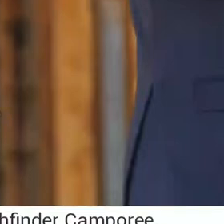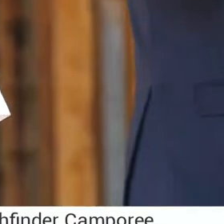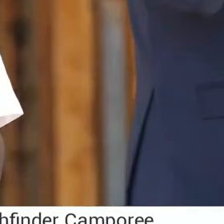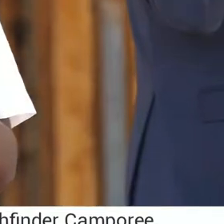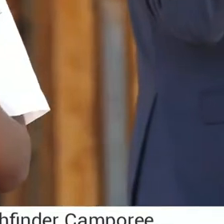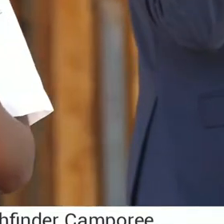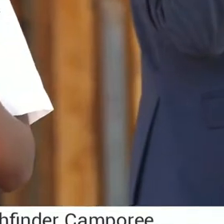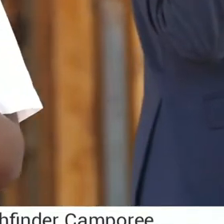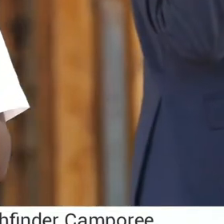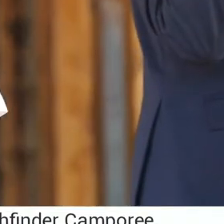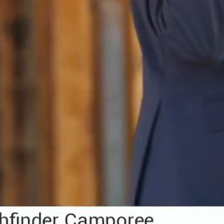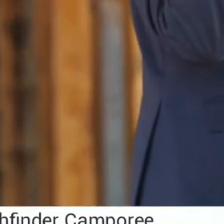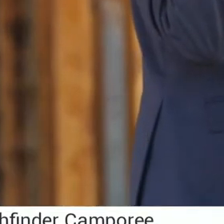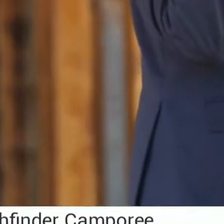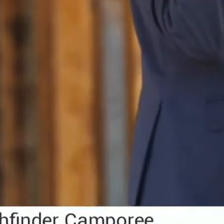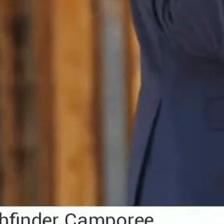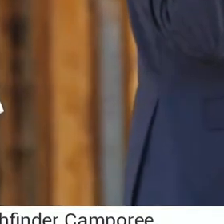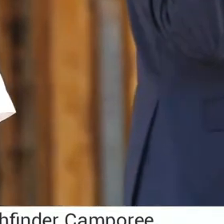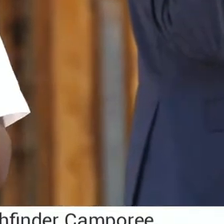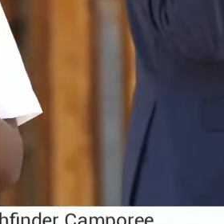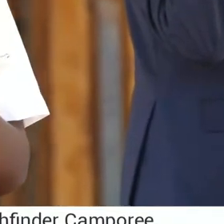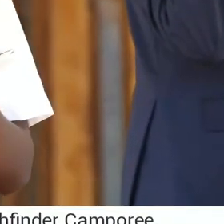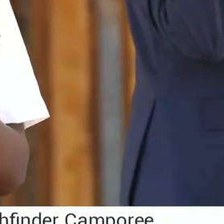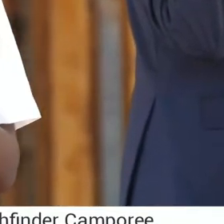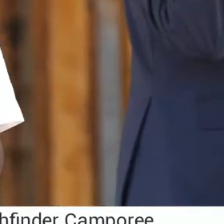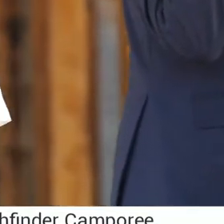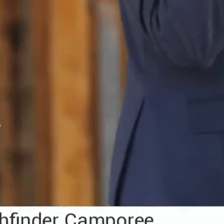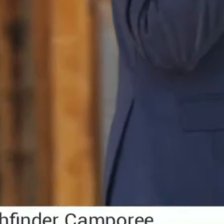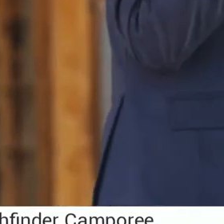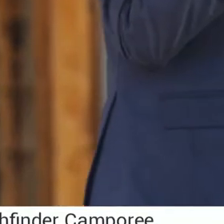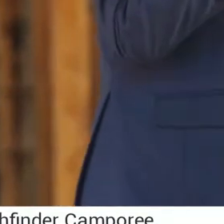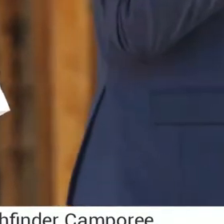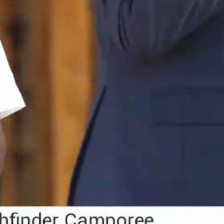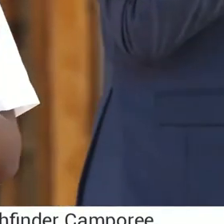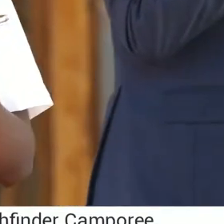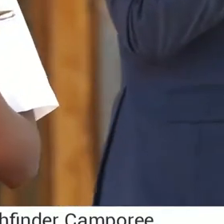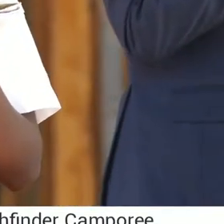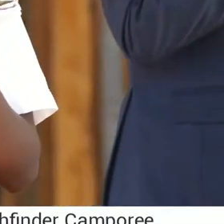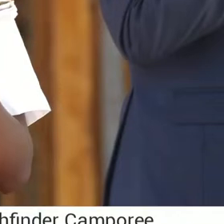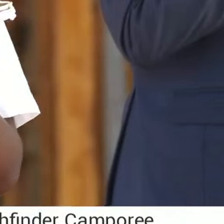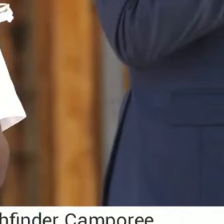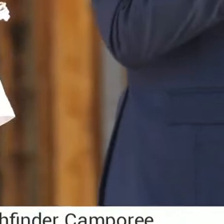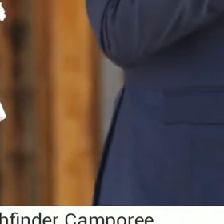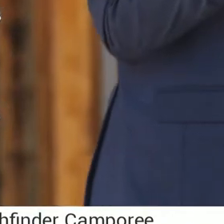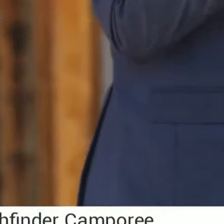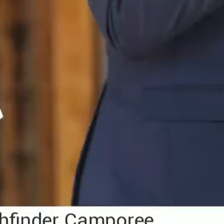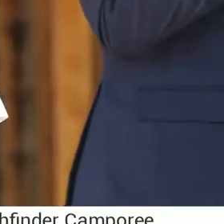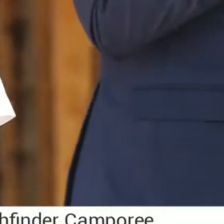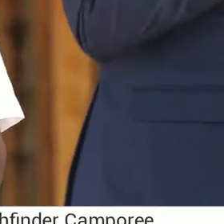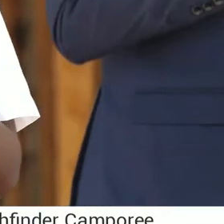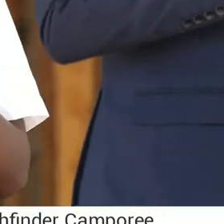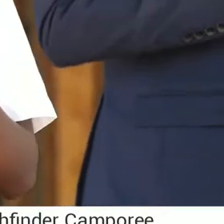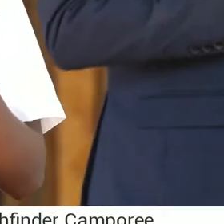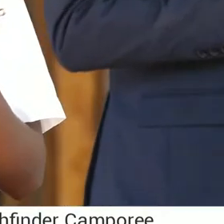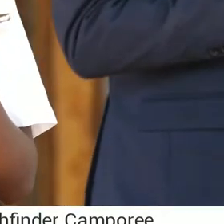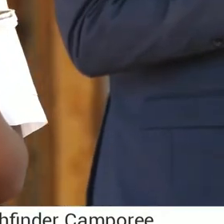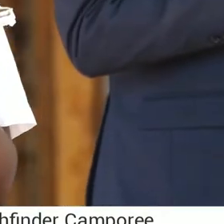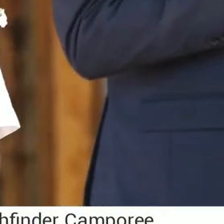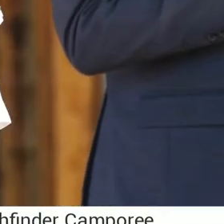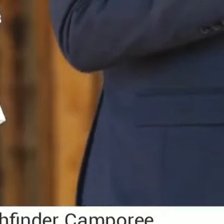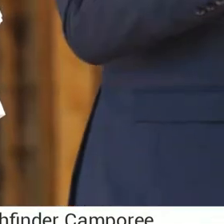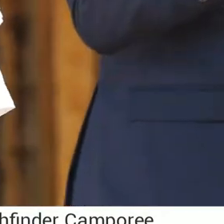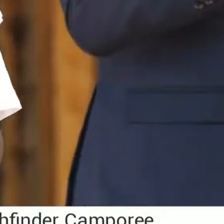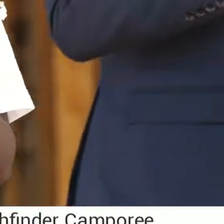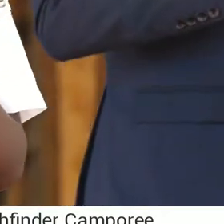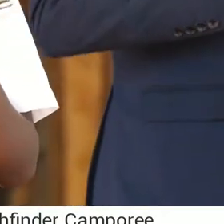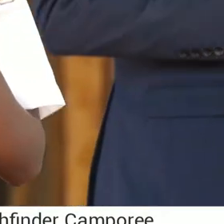Tindiret Station, Kaigat, Kapsabet na Chepterit. Siku ya Ijumaa ambayo ilikuwa tarehe